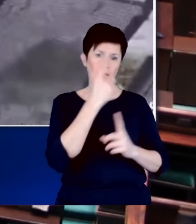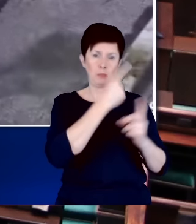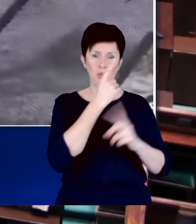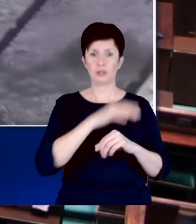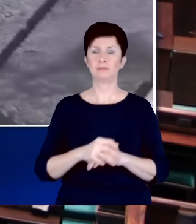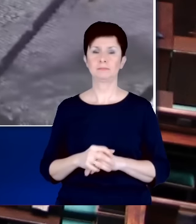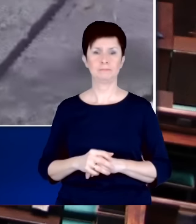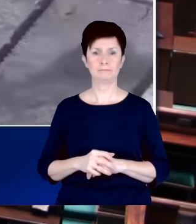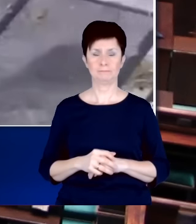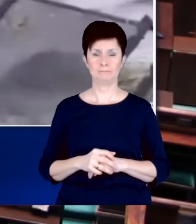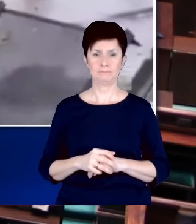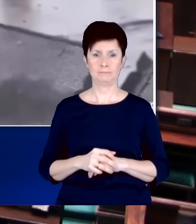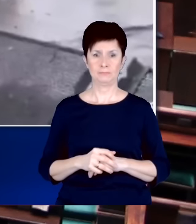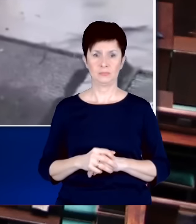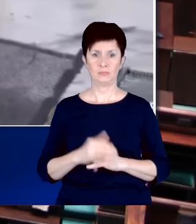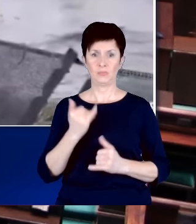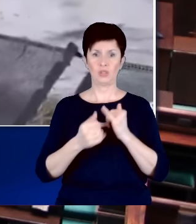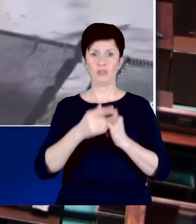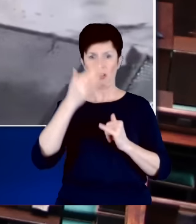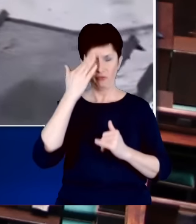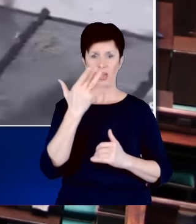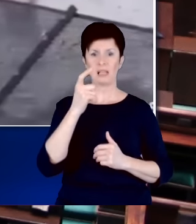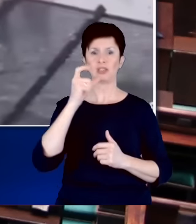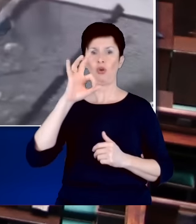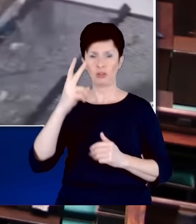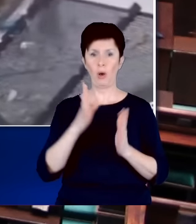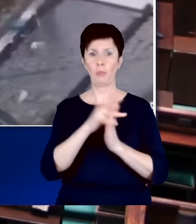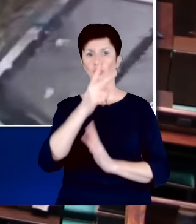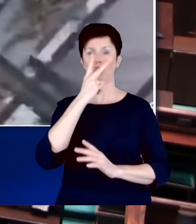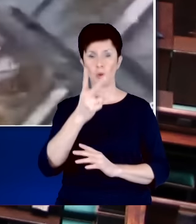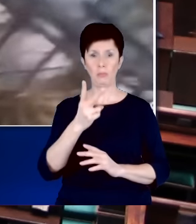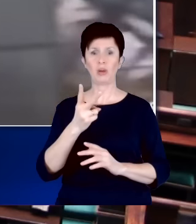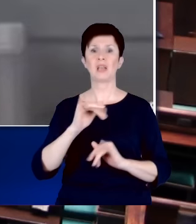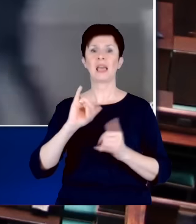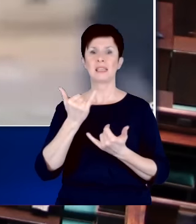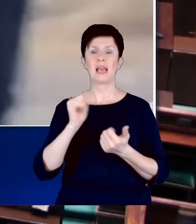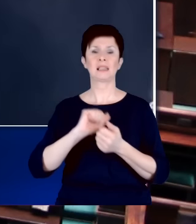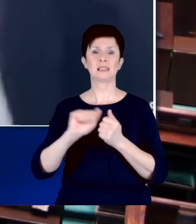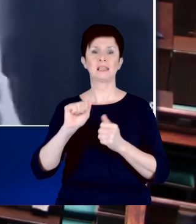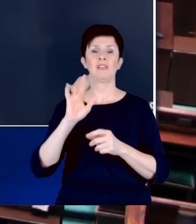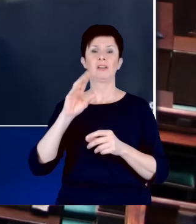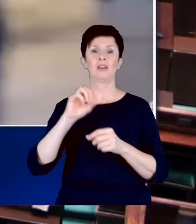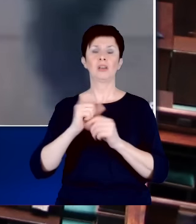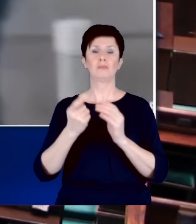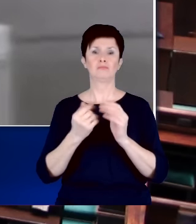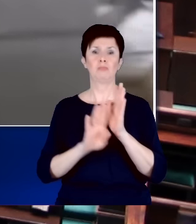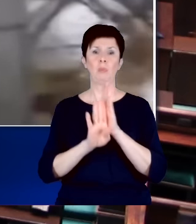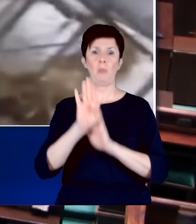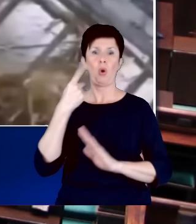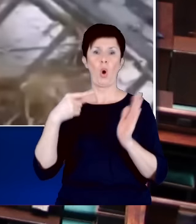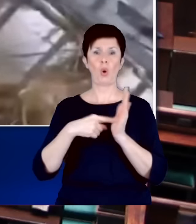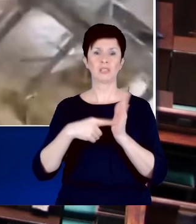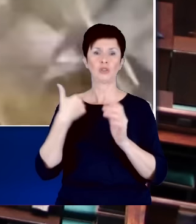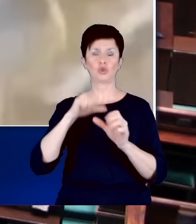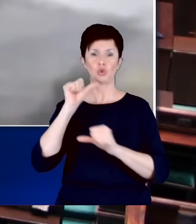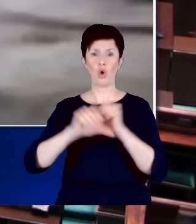jest tego dwutlenku węgla w atmosferze, to proszę sobie także spojrzeć na to, jaki jest jego przyrost, szczególnie w ciągu ostatnich 100 lat, i jak